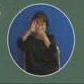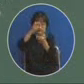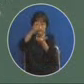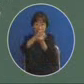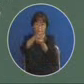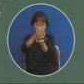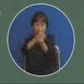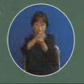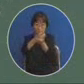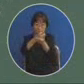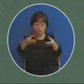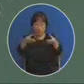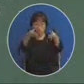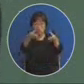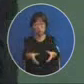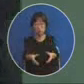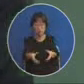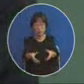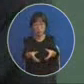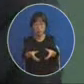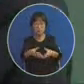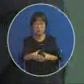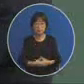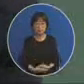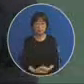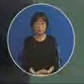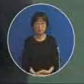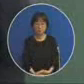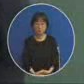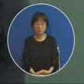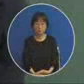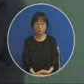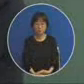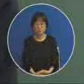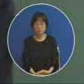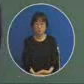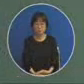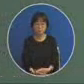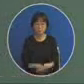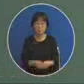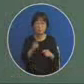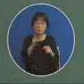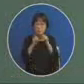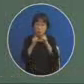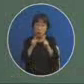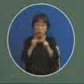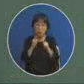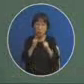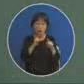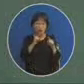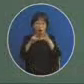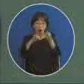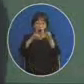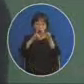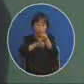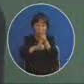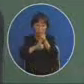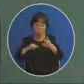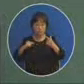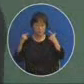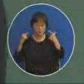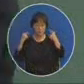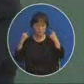The word of God, the Ten Commandments that God gave on Mount Sinai was 뭡니까? contained within the Ark of the 언약은 Covenant. 언약은 변하지 않아요. What does that mean? It means the covenant is unchanging. 그래서